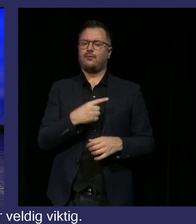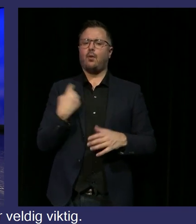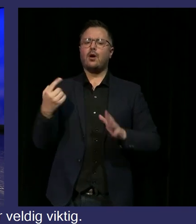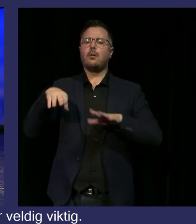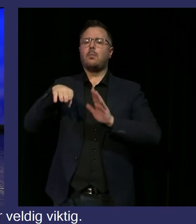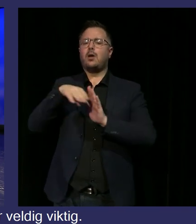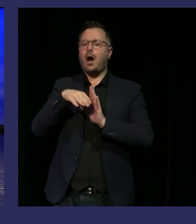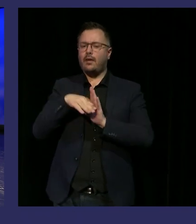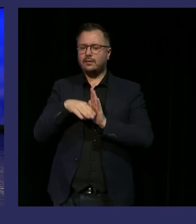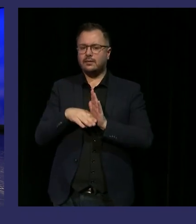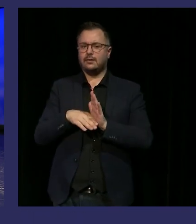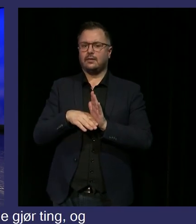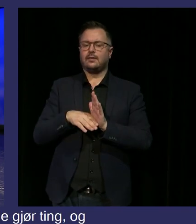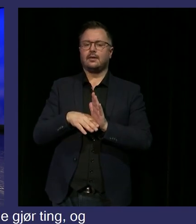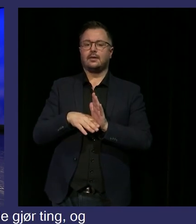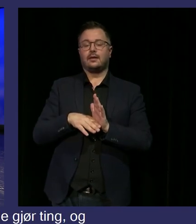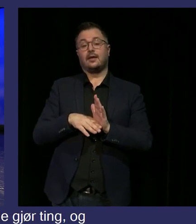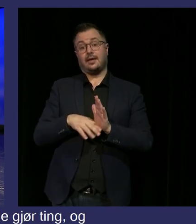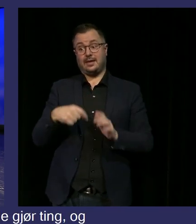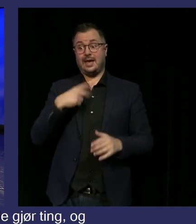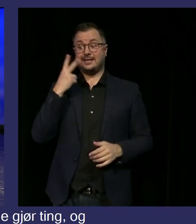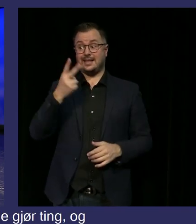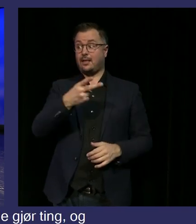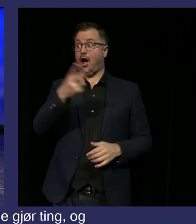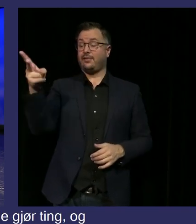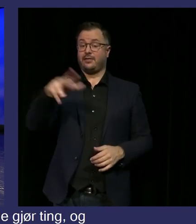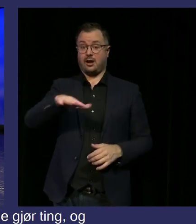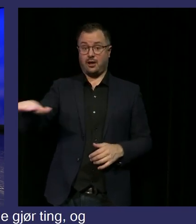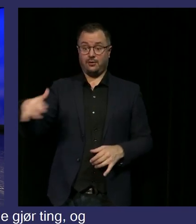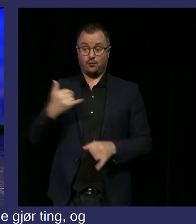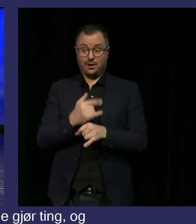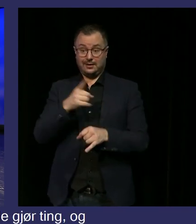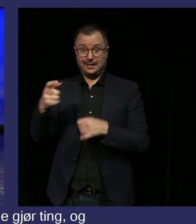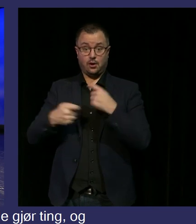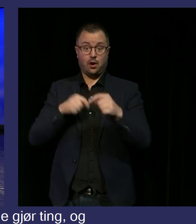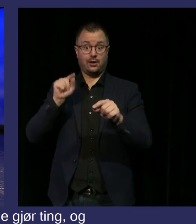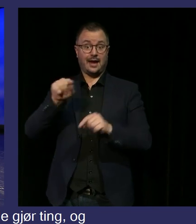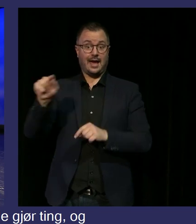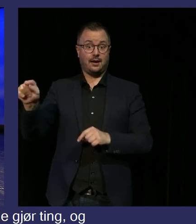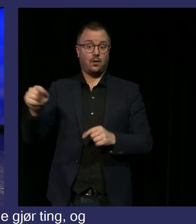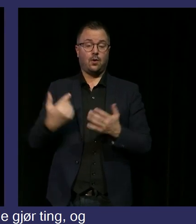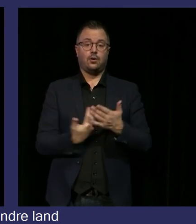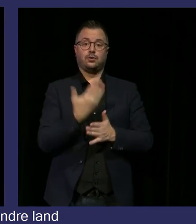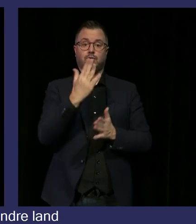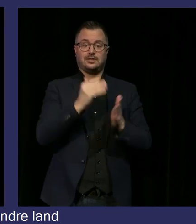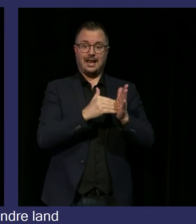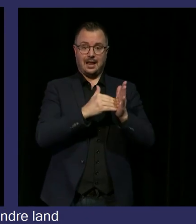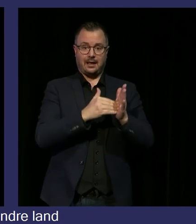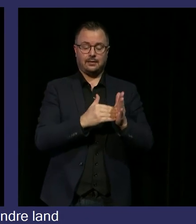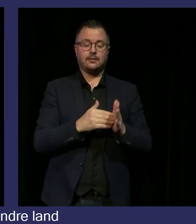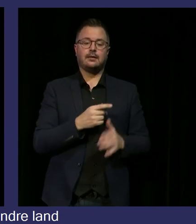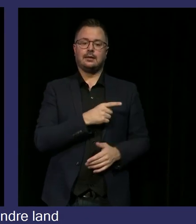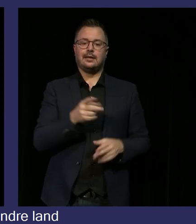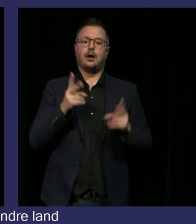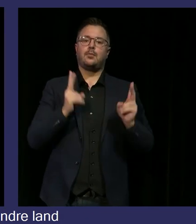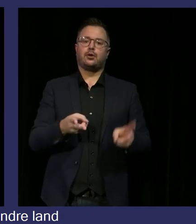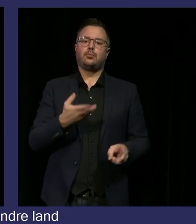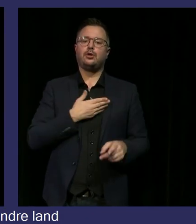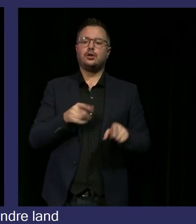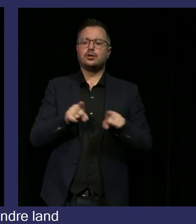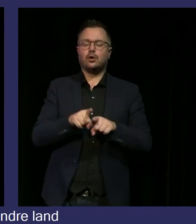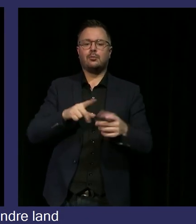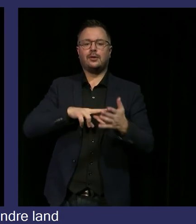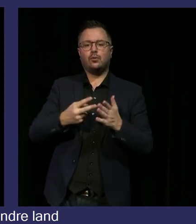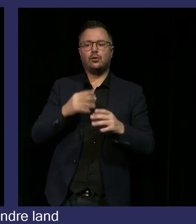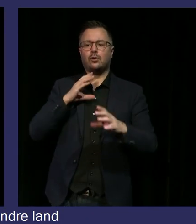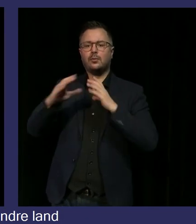ikke det... Jeg har sett på mange land hvordan de gjør ting, og New Zealand et eksempel på hvor man har brukt mye av den type måte å snakke på.